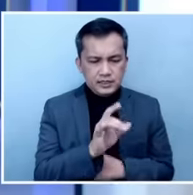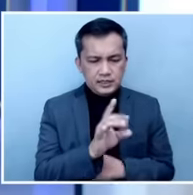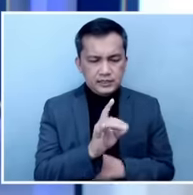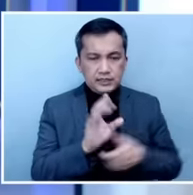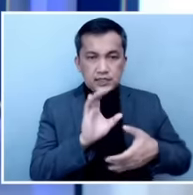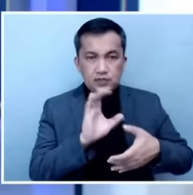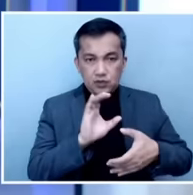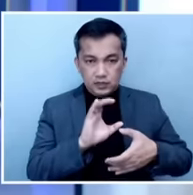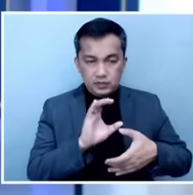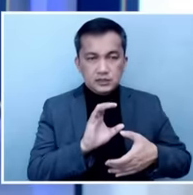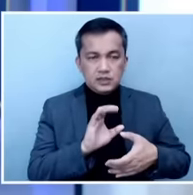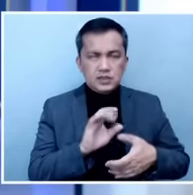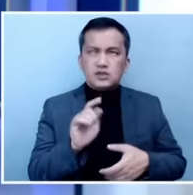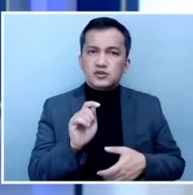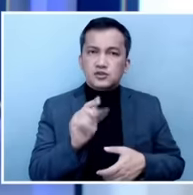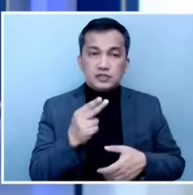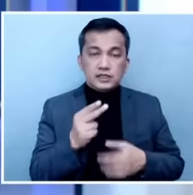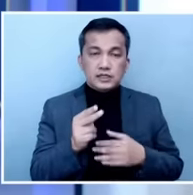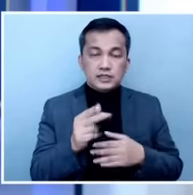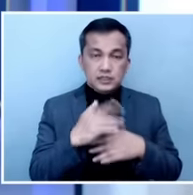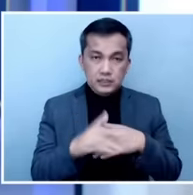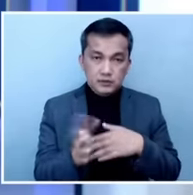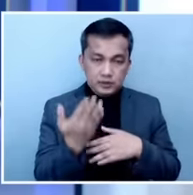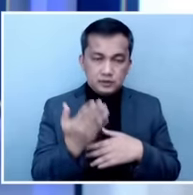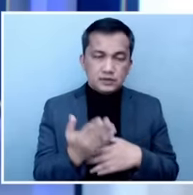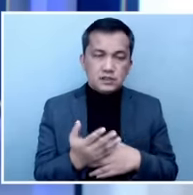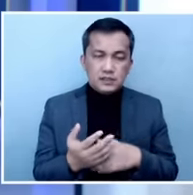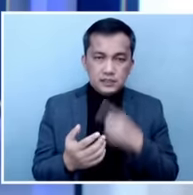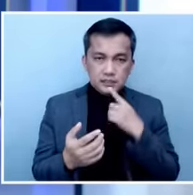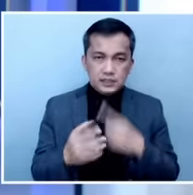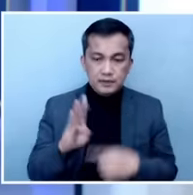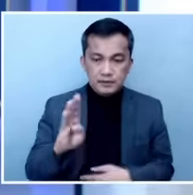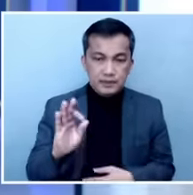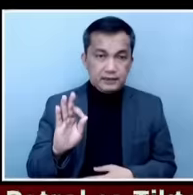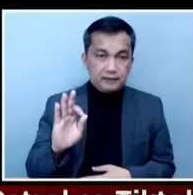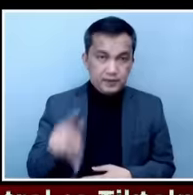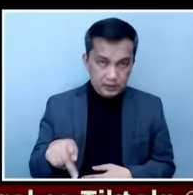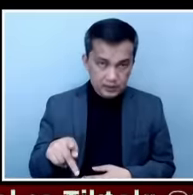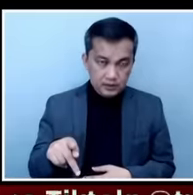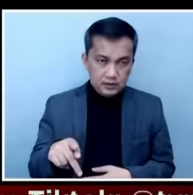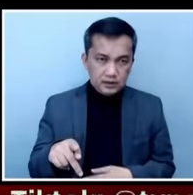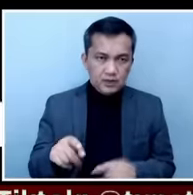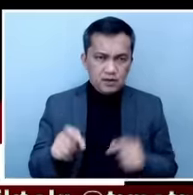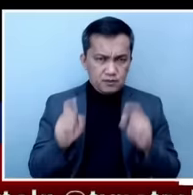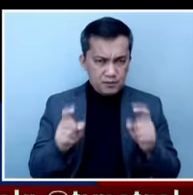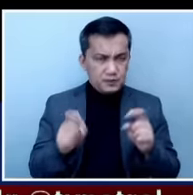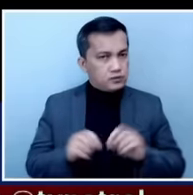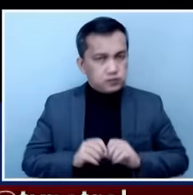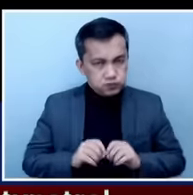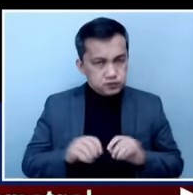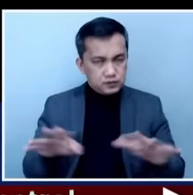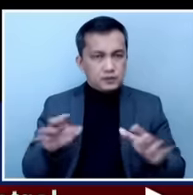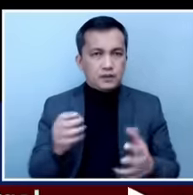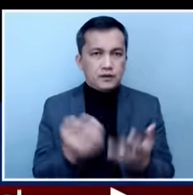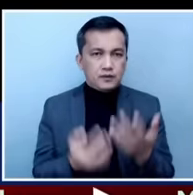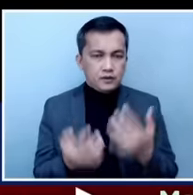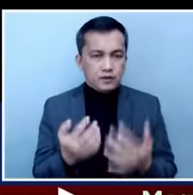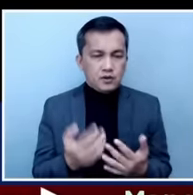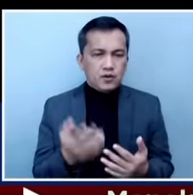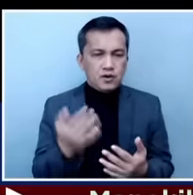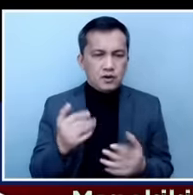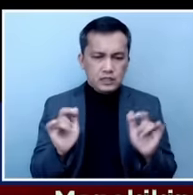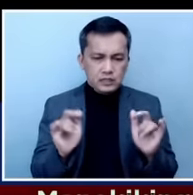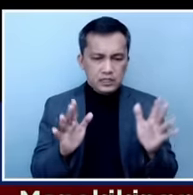City, Huwebes ng madaling araw. Ayon sa Bureau of Fire Protection, mabilis na kumalat ang apoy dahil sa light